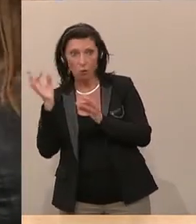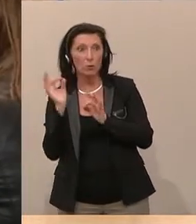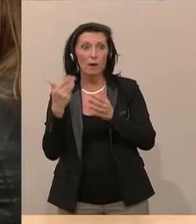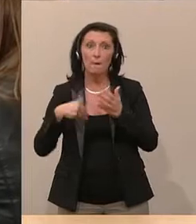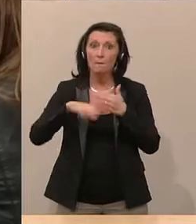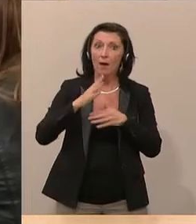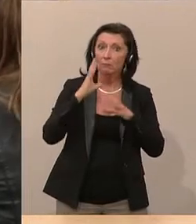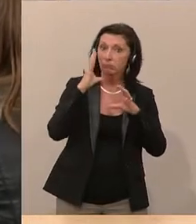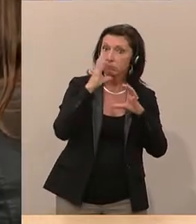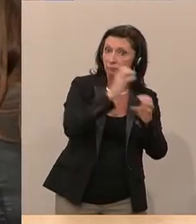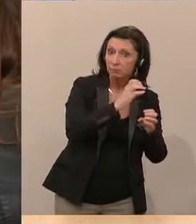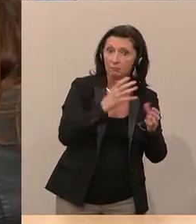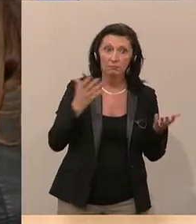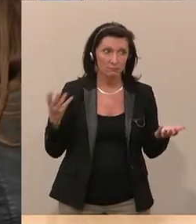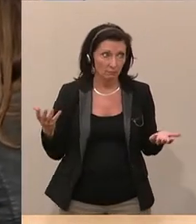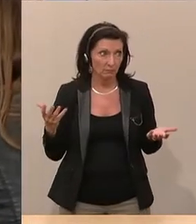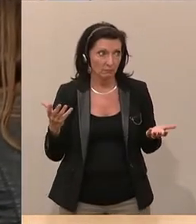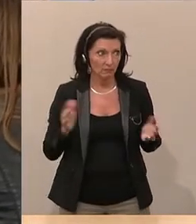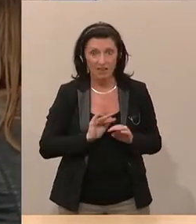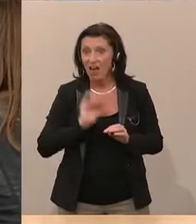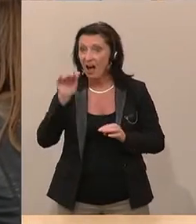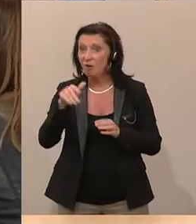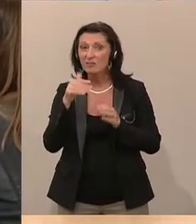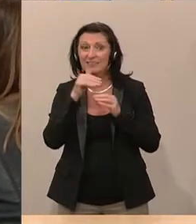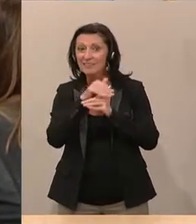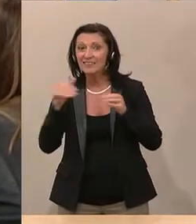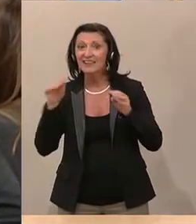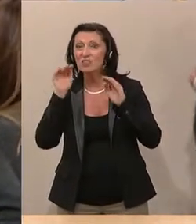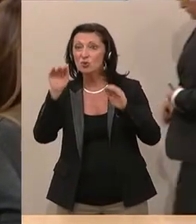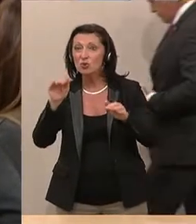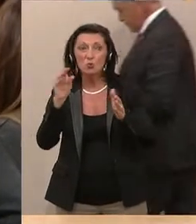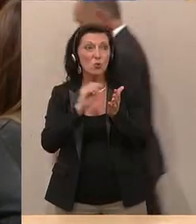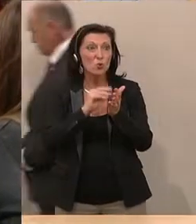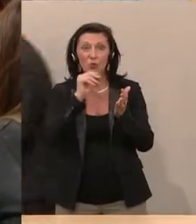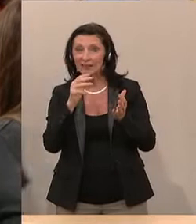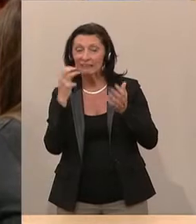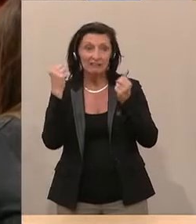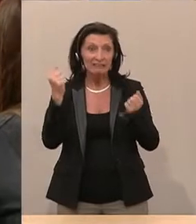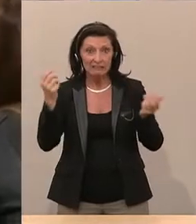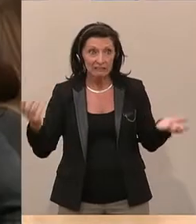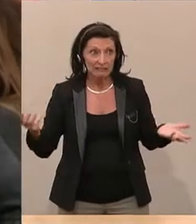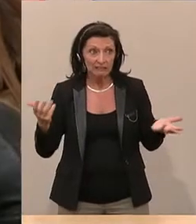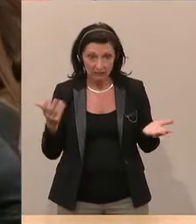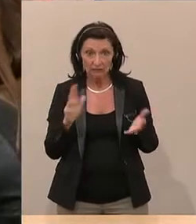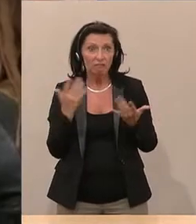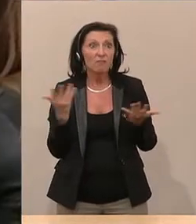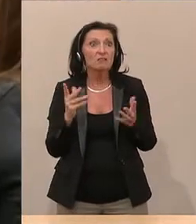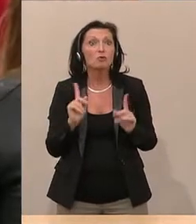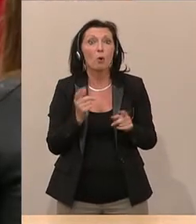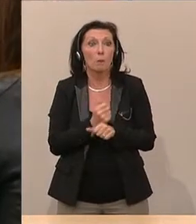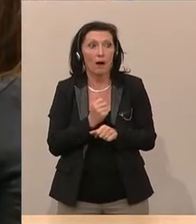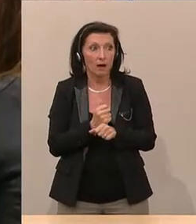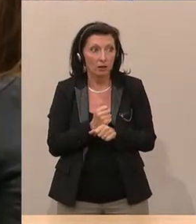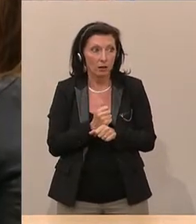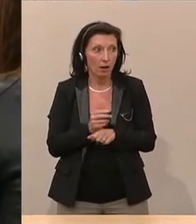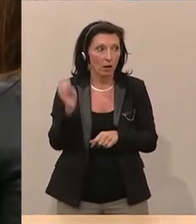Alternativen, wenn solange kein effektiver Außengrenzschutz garantiert werden kann? den Frieden und die Sicherheit der Europäischen Union,